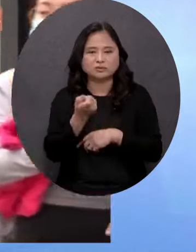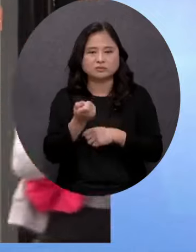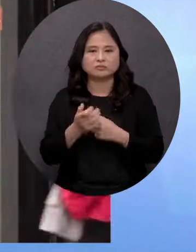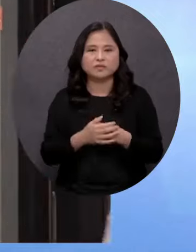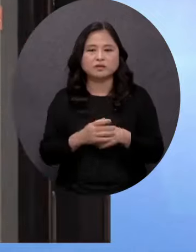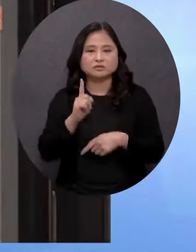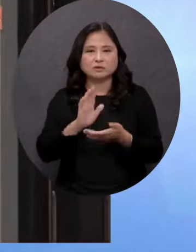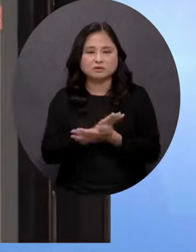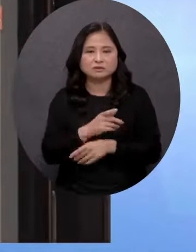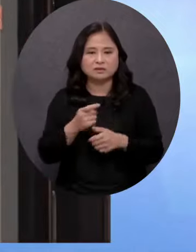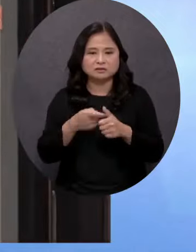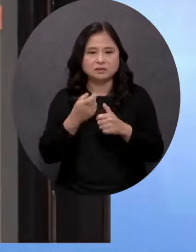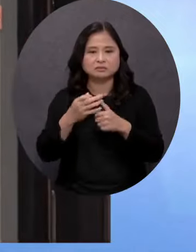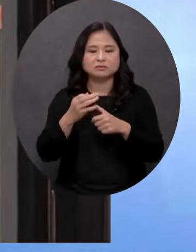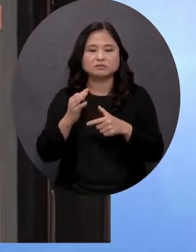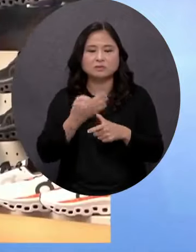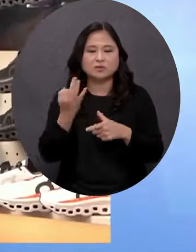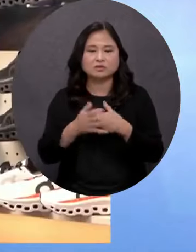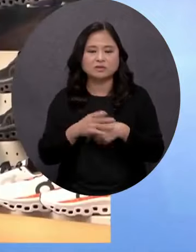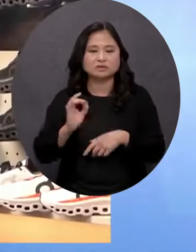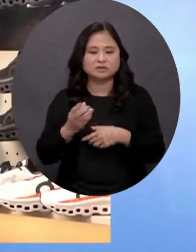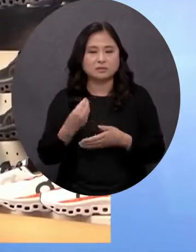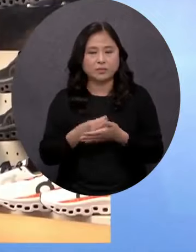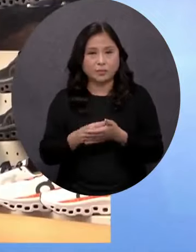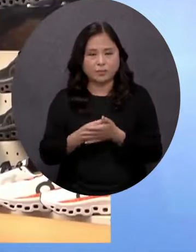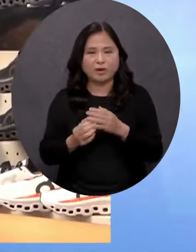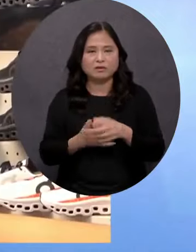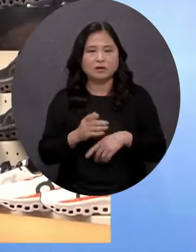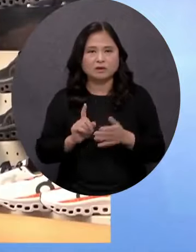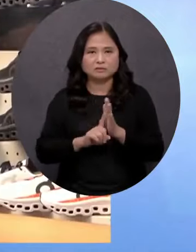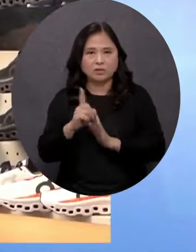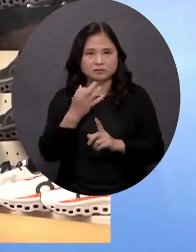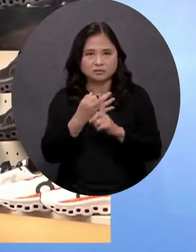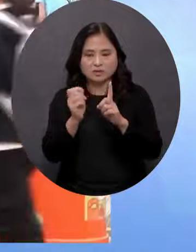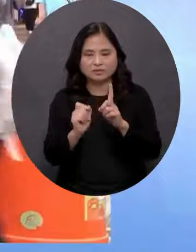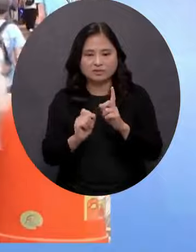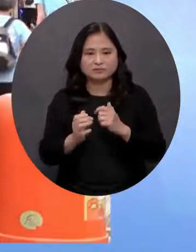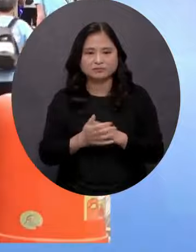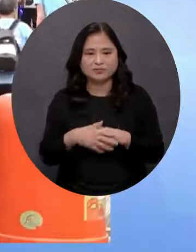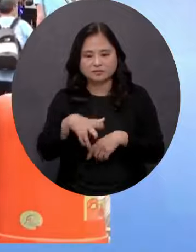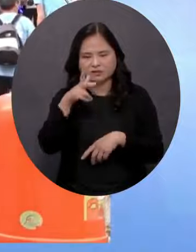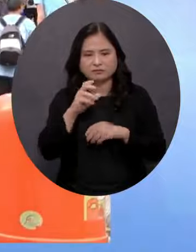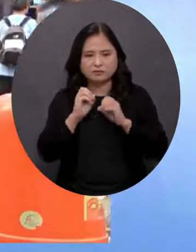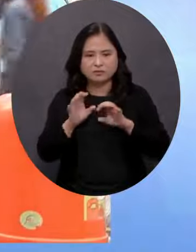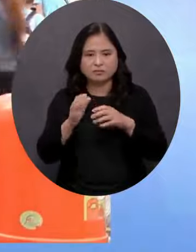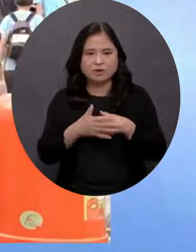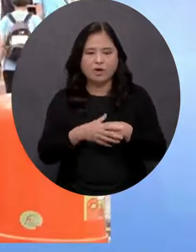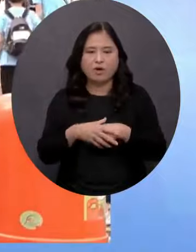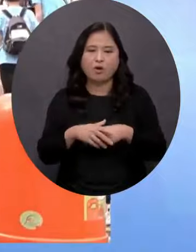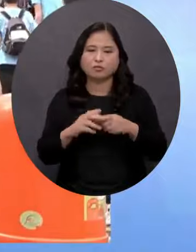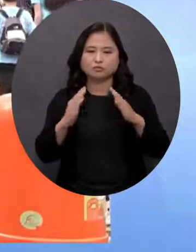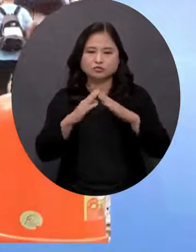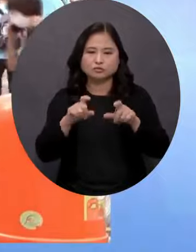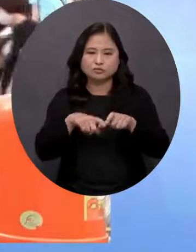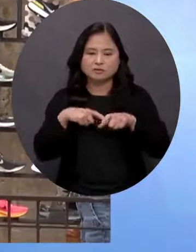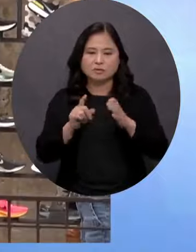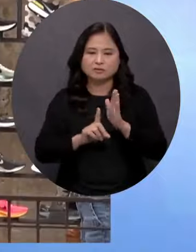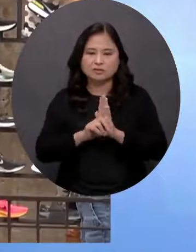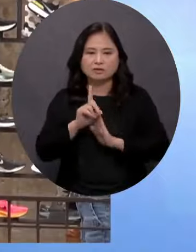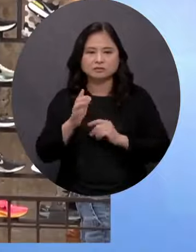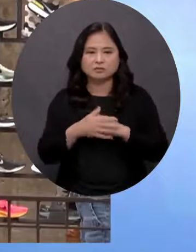去年首季私人消费开支更加曾经录得 13% 的升幅。 政府形容在住户收入持续上升